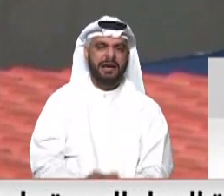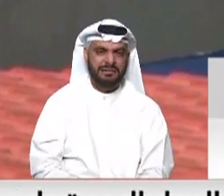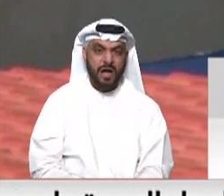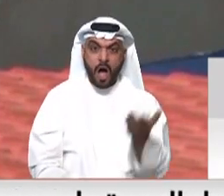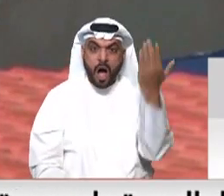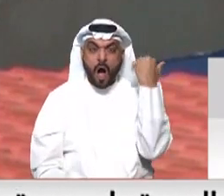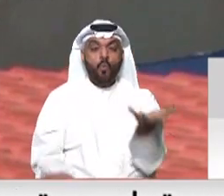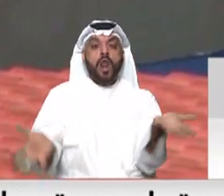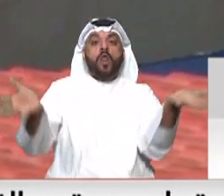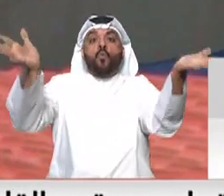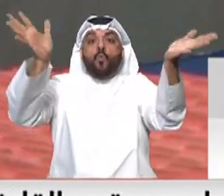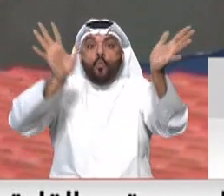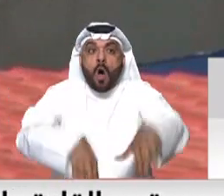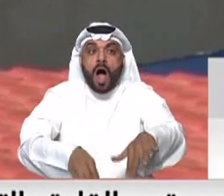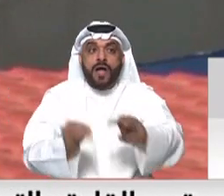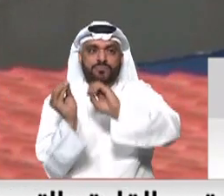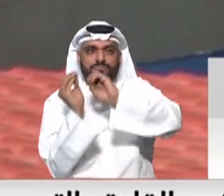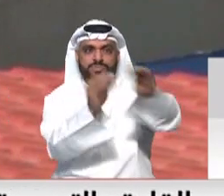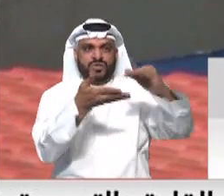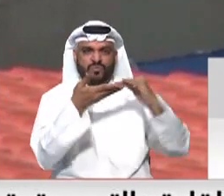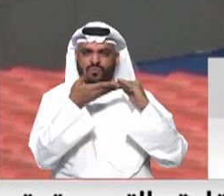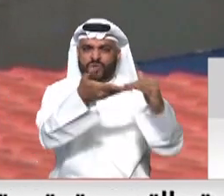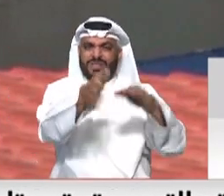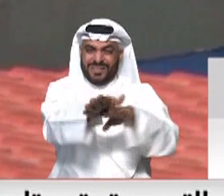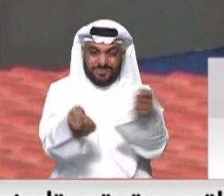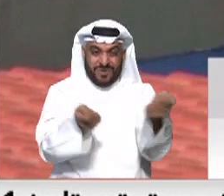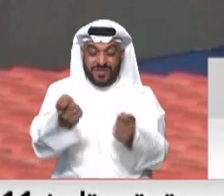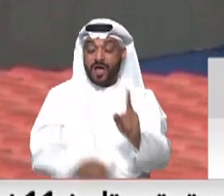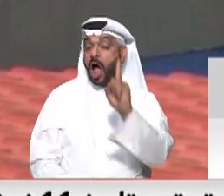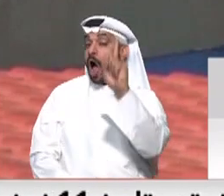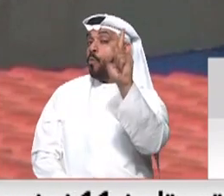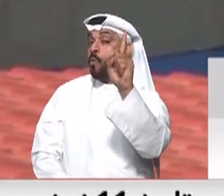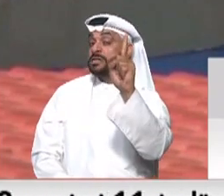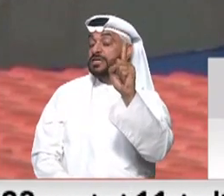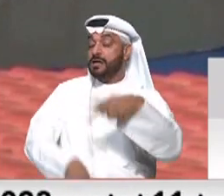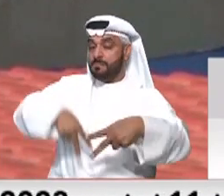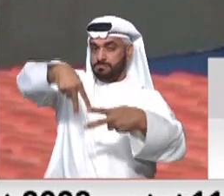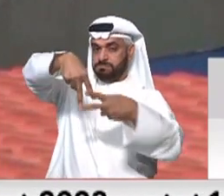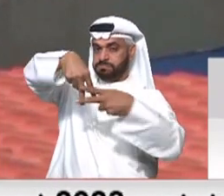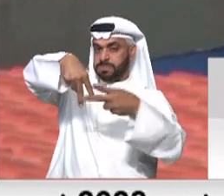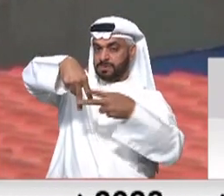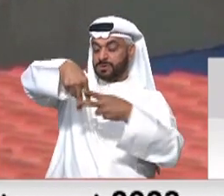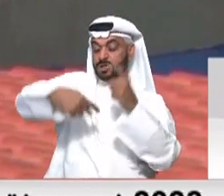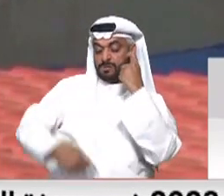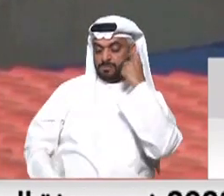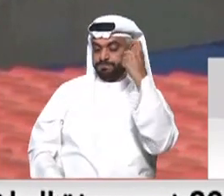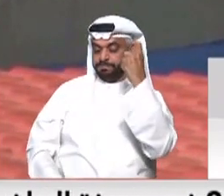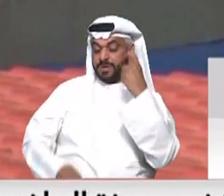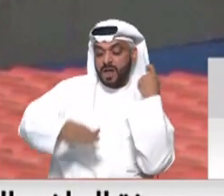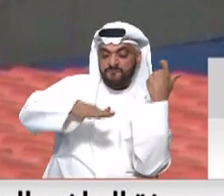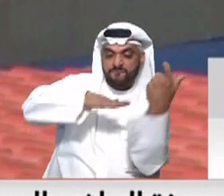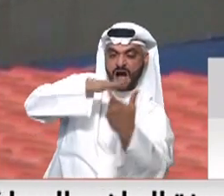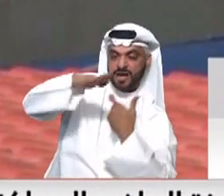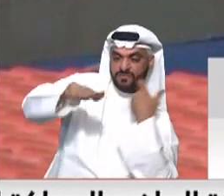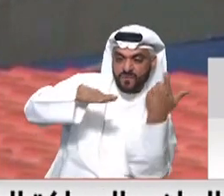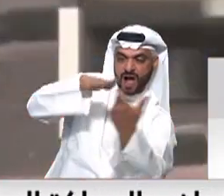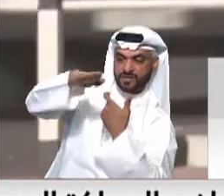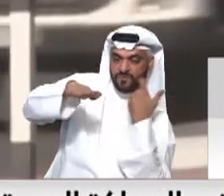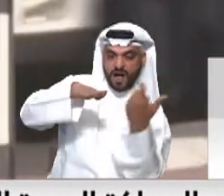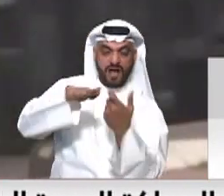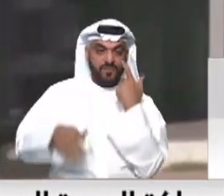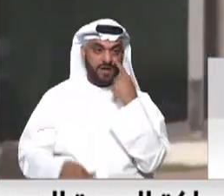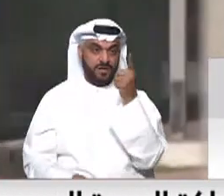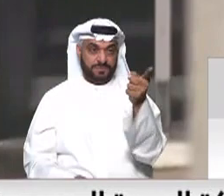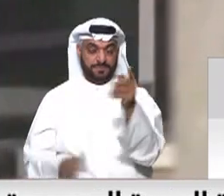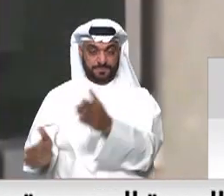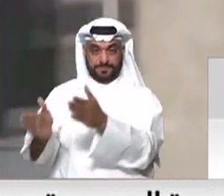وتلك المساعدات يمنع وصولها الاحتلال الى شمال غزه ليدفع السكان الى اللجوء جنوبا